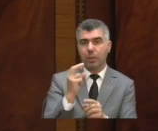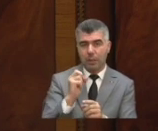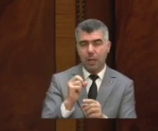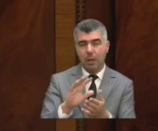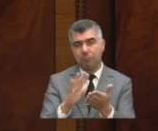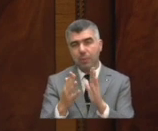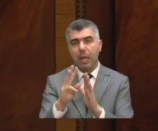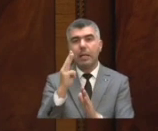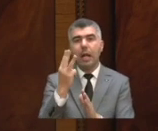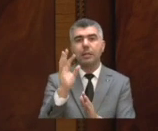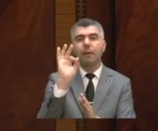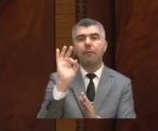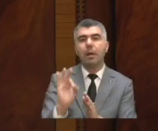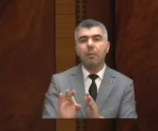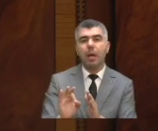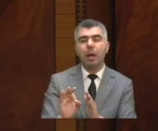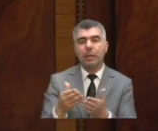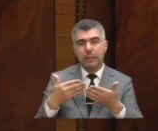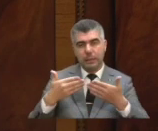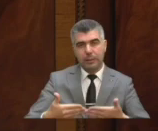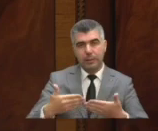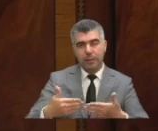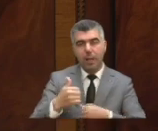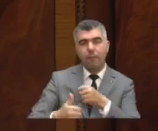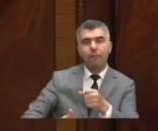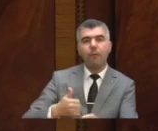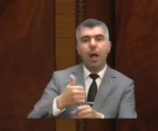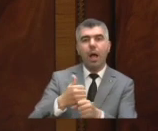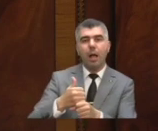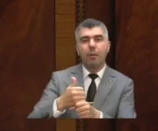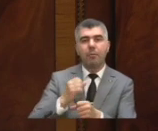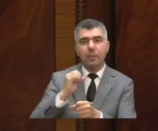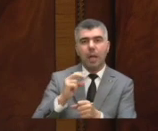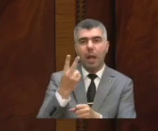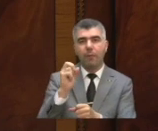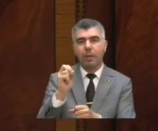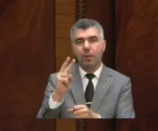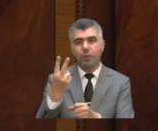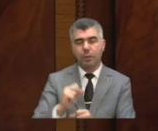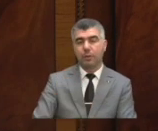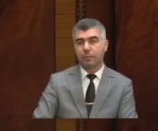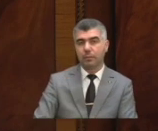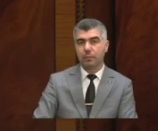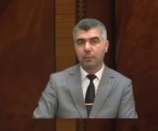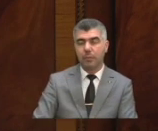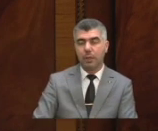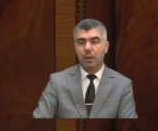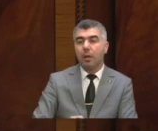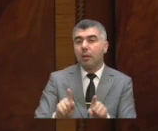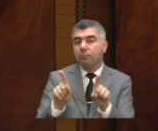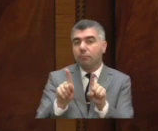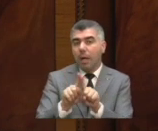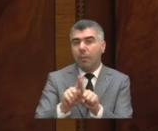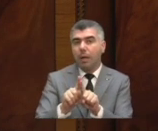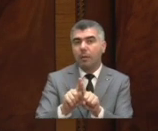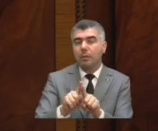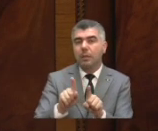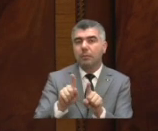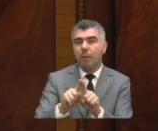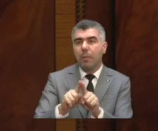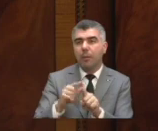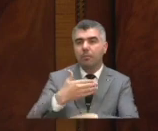3% المسجل خلال السنه الماضيه ومن جانبها حققت القطاعات